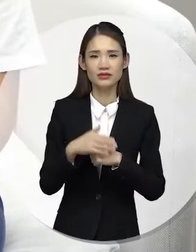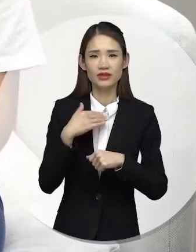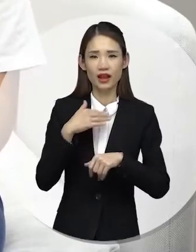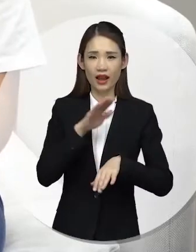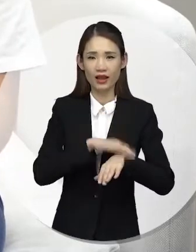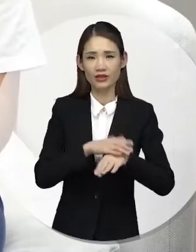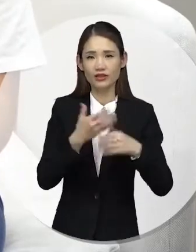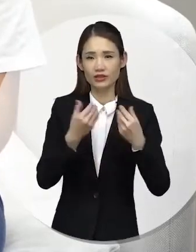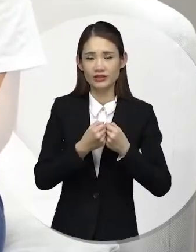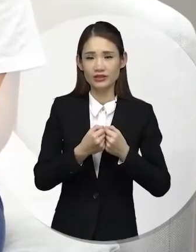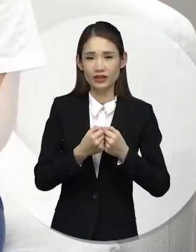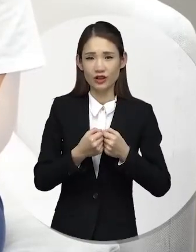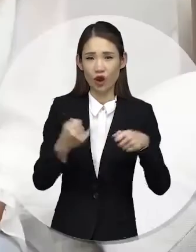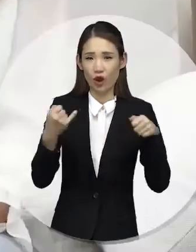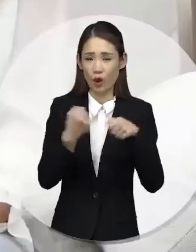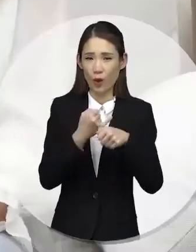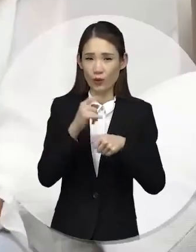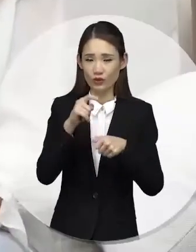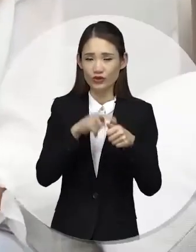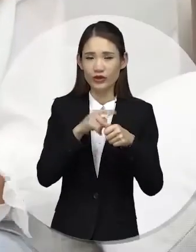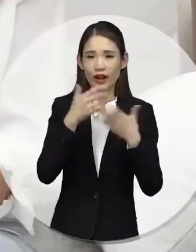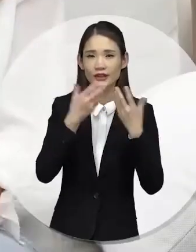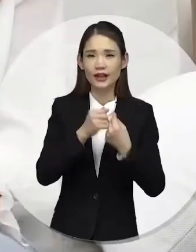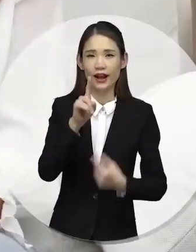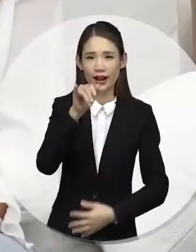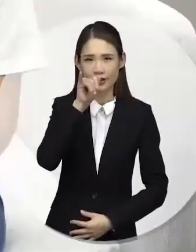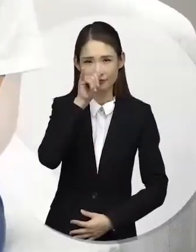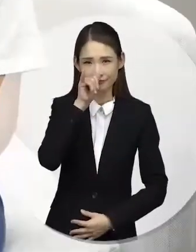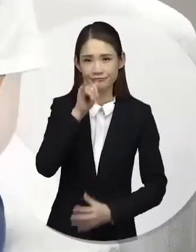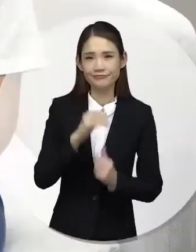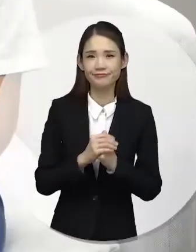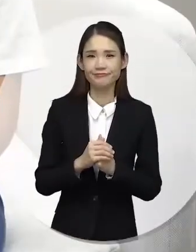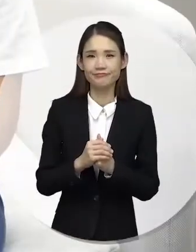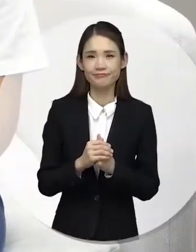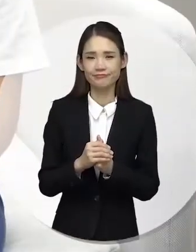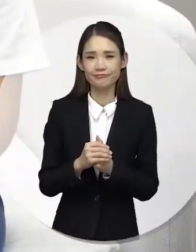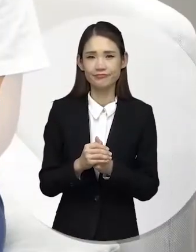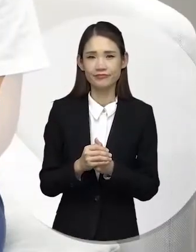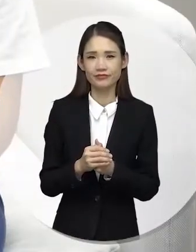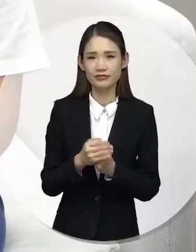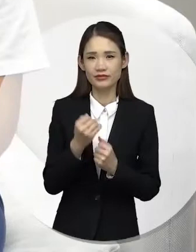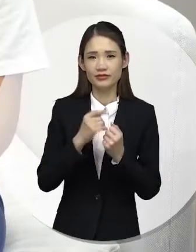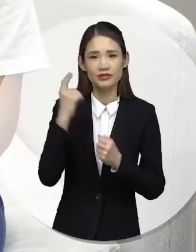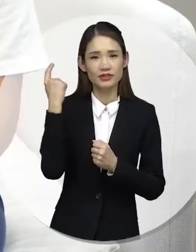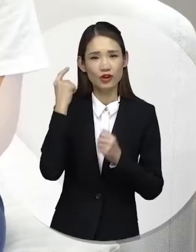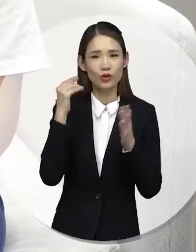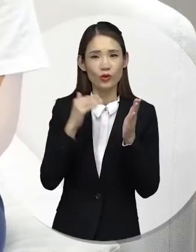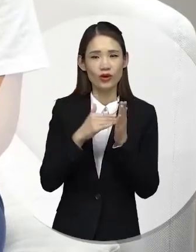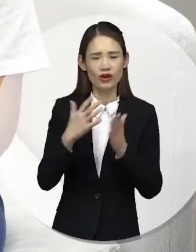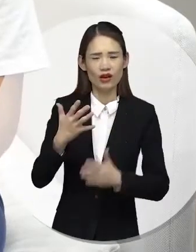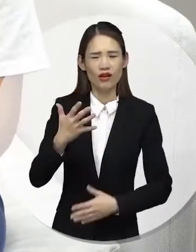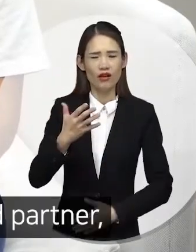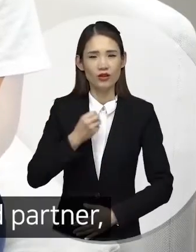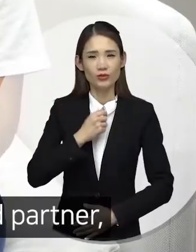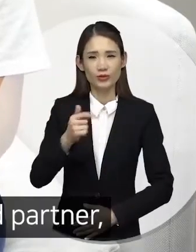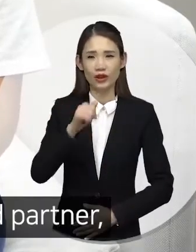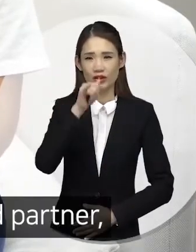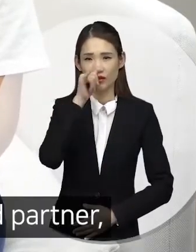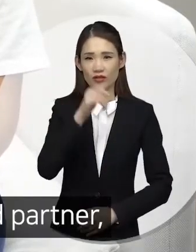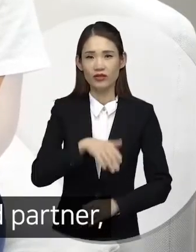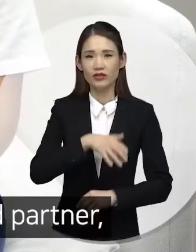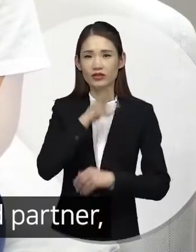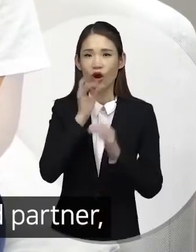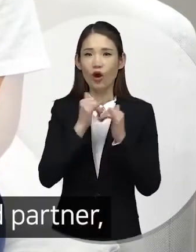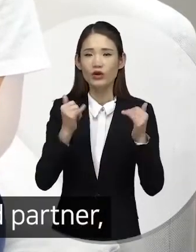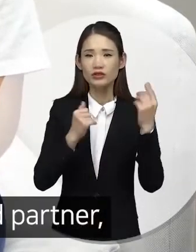한쪽이 이제 장애를 갖고 계신 커플의 사례에 있어서 그런 얘기들을 접했을 때 경악한 적이 있거든요.